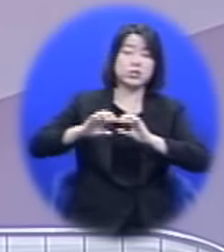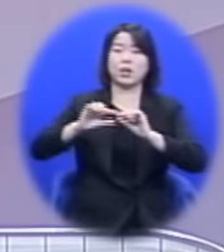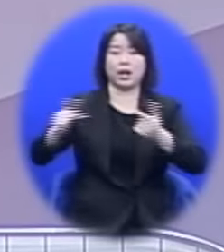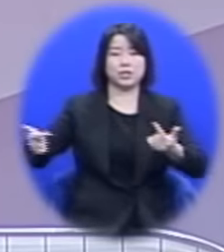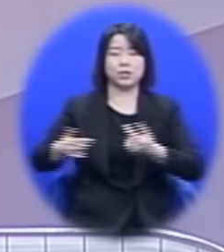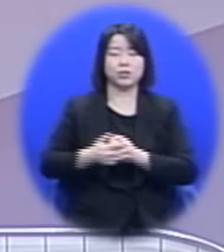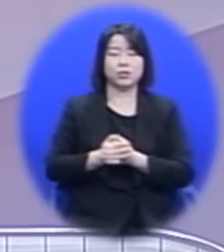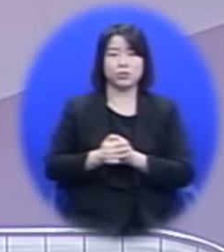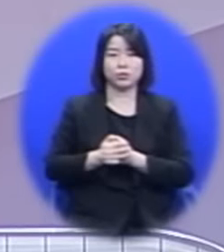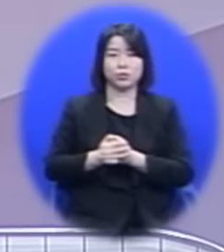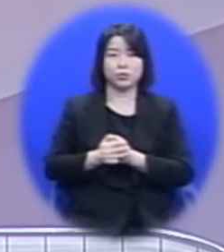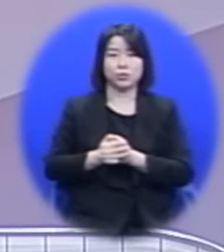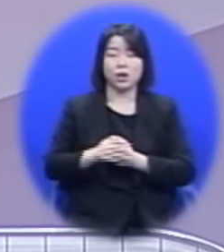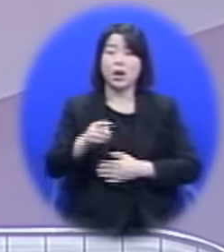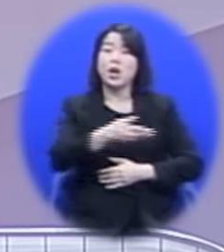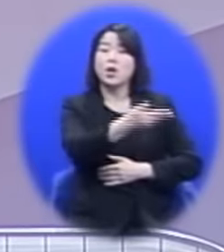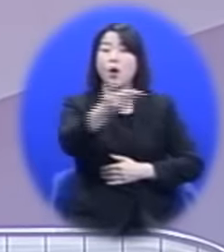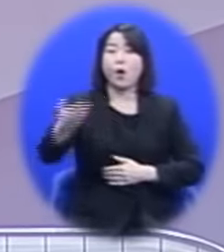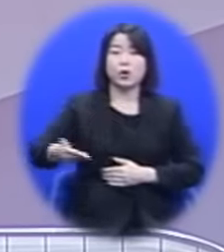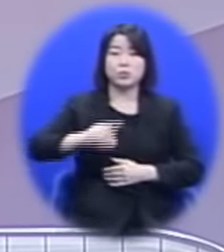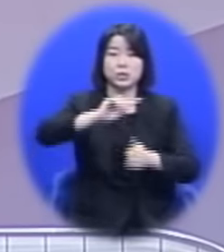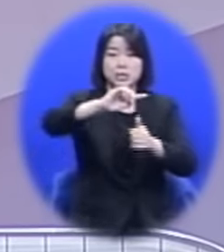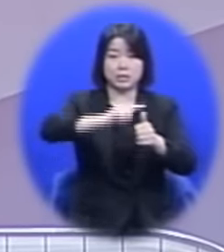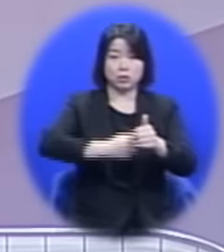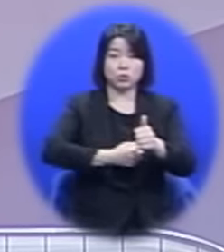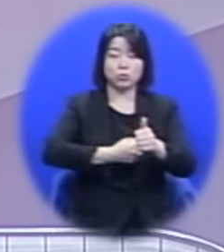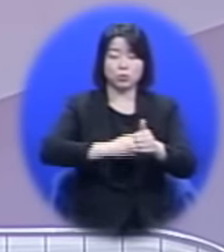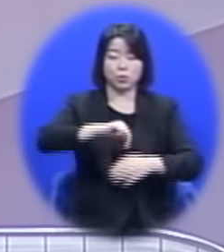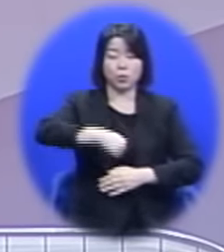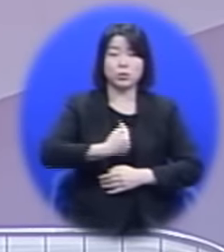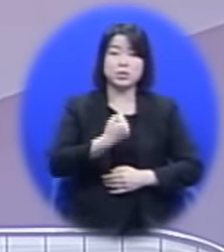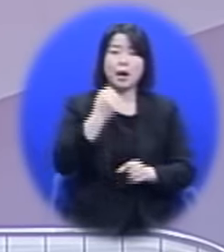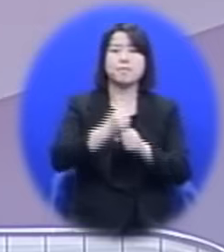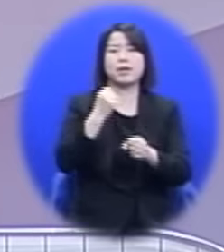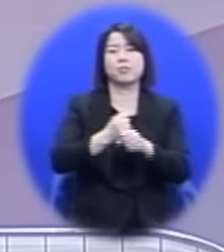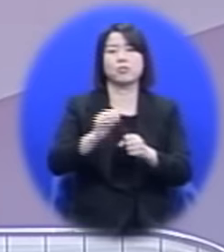아닙니다. 여러분이 스스로 만드셔야 돼요.